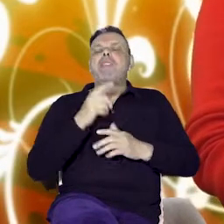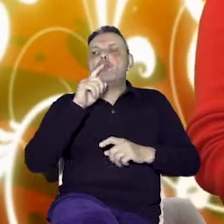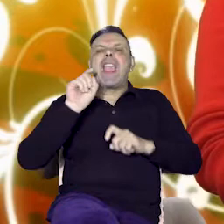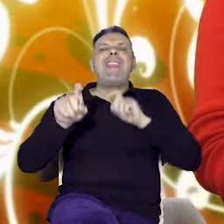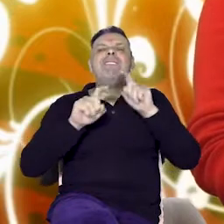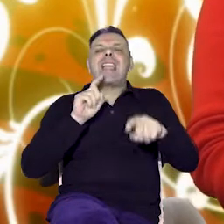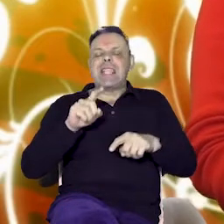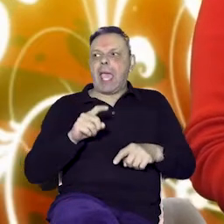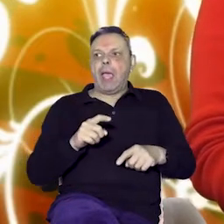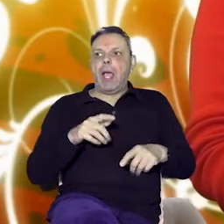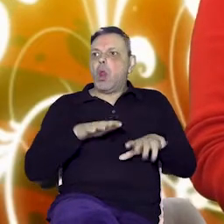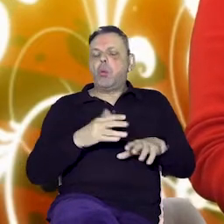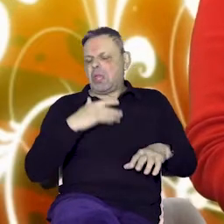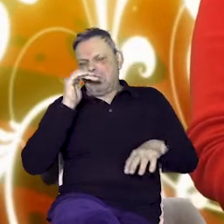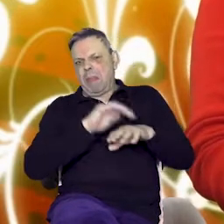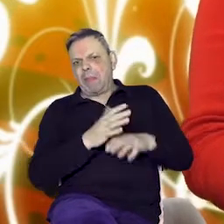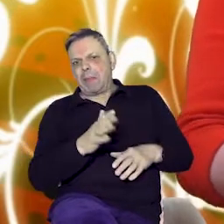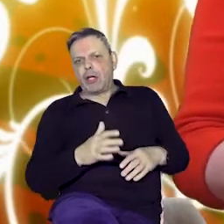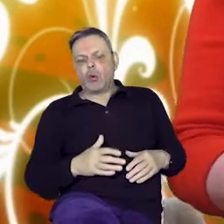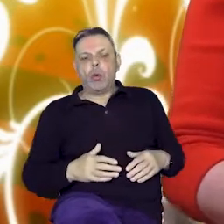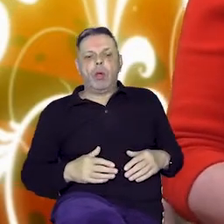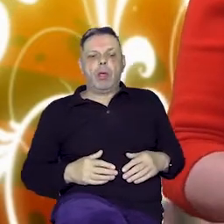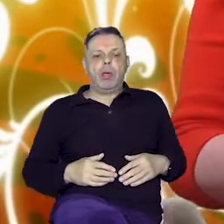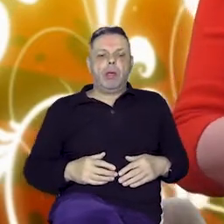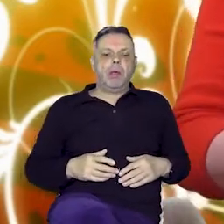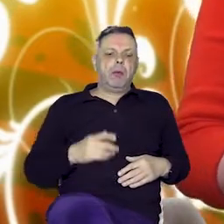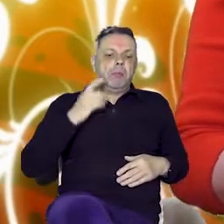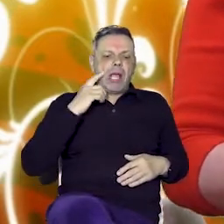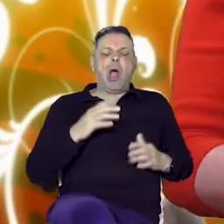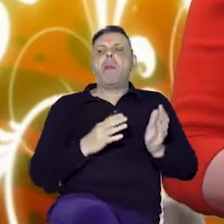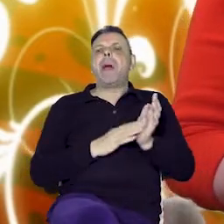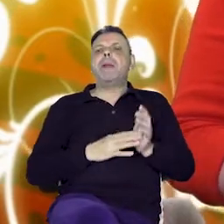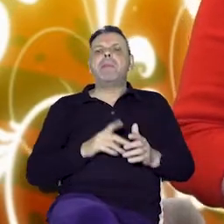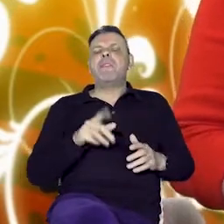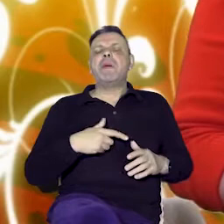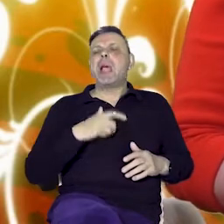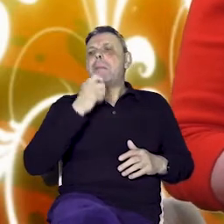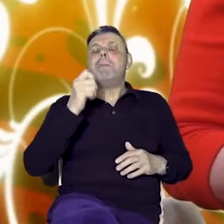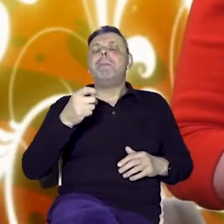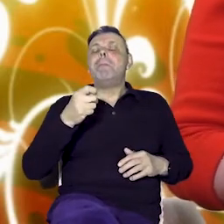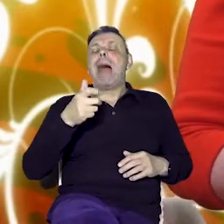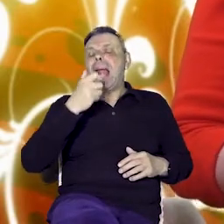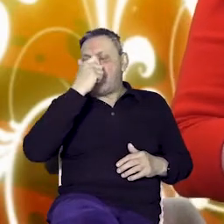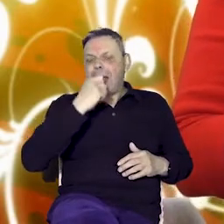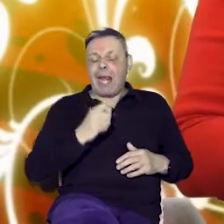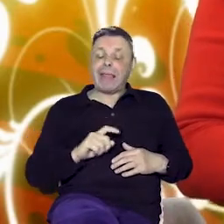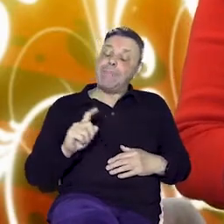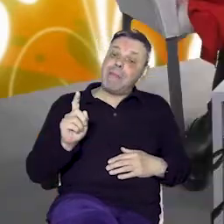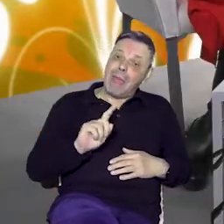zanemaruju. Gledajte, danas se smatra uroinfekt, pa to je otprilike evo kao imati malu prehladicu. Nije.